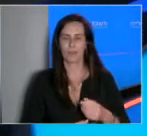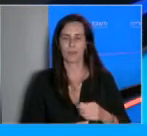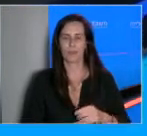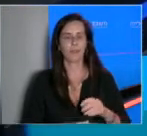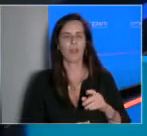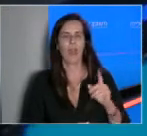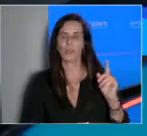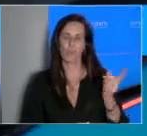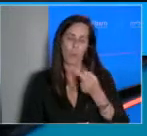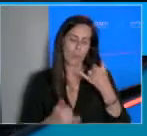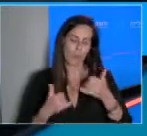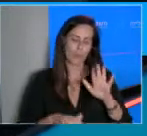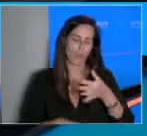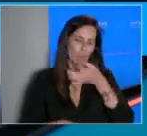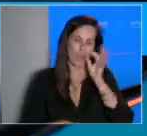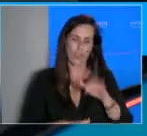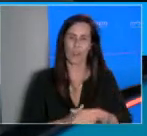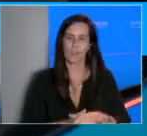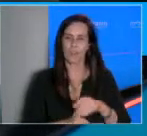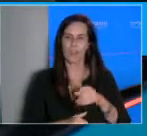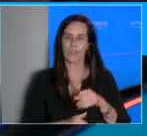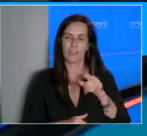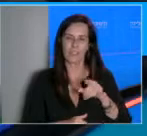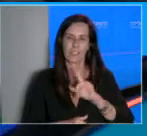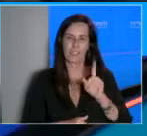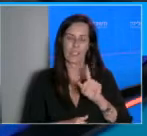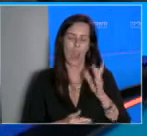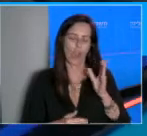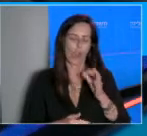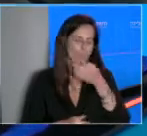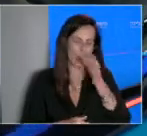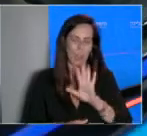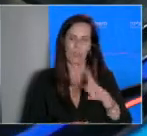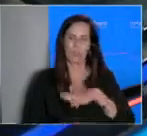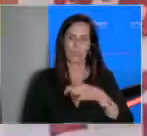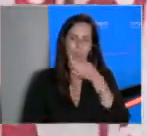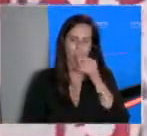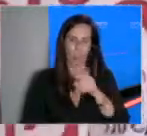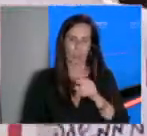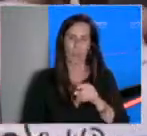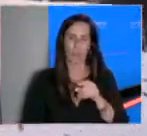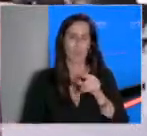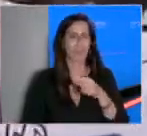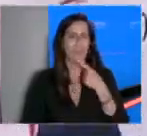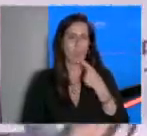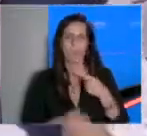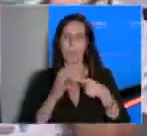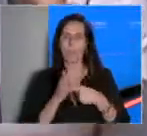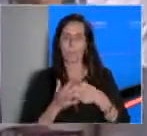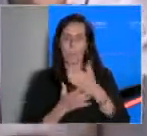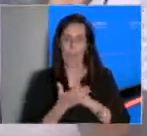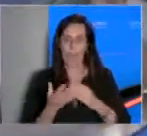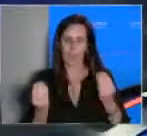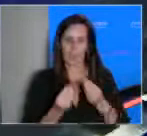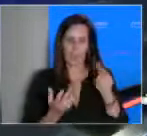להגיד בימים אלה. שלומם של כולנו בימים אלה יכול להיות טוב יותר, זה בכלל כאילו, זה כבר לא אנקדוטה. אבל אני רוצה רגע לשאול אותך שאלה. את אומרת, למשל, בחלק